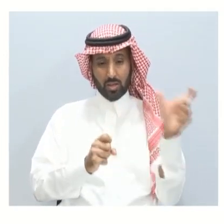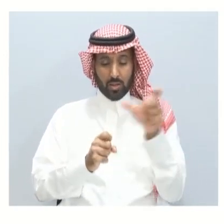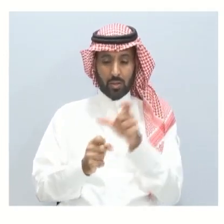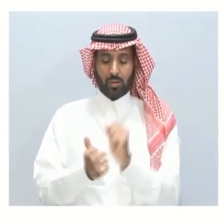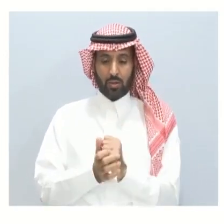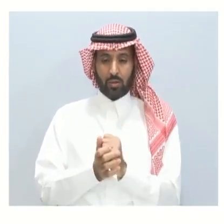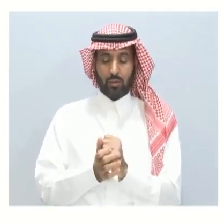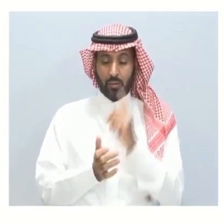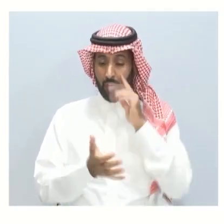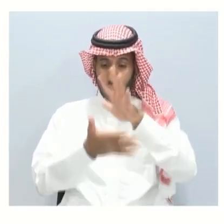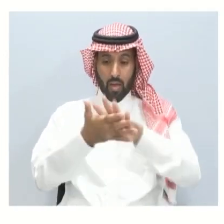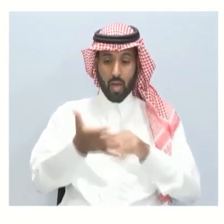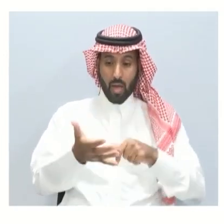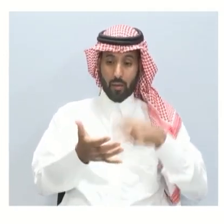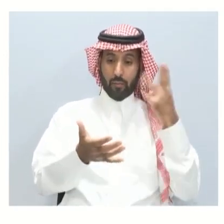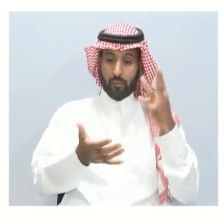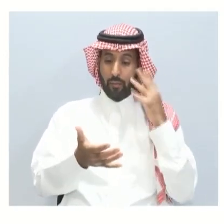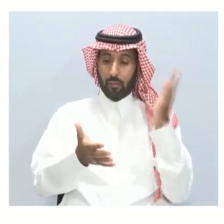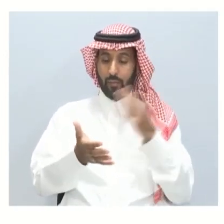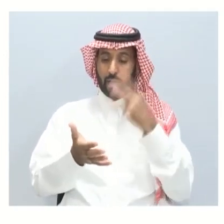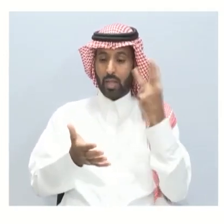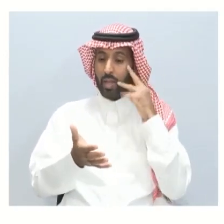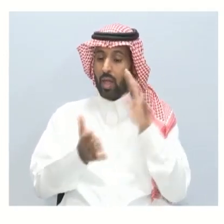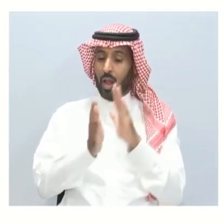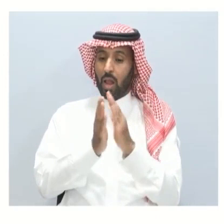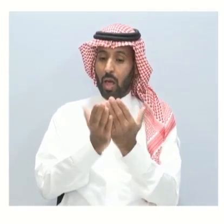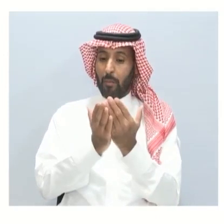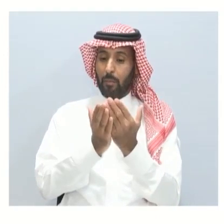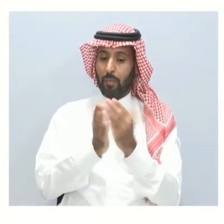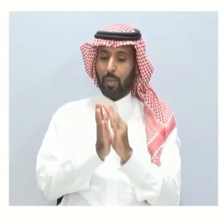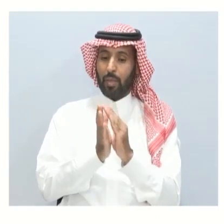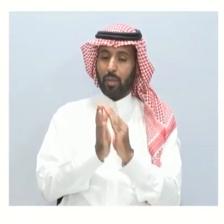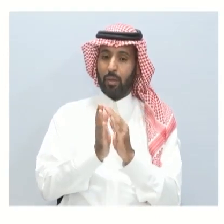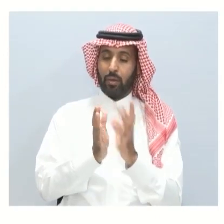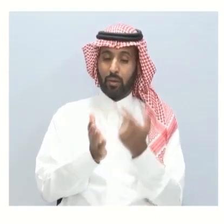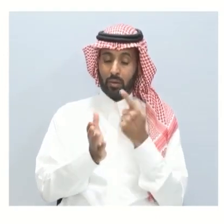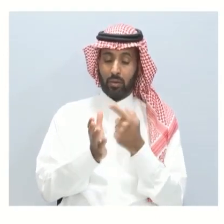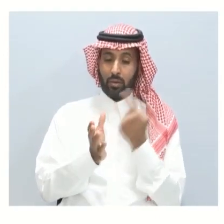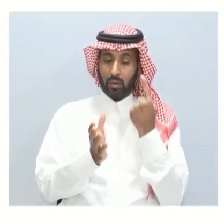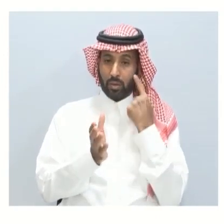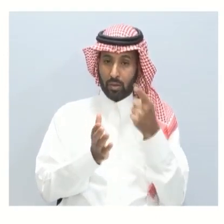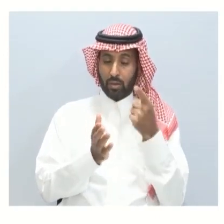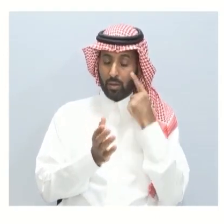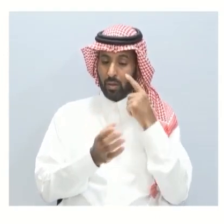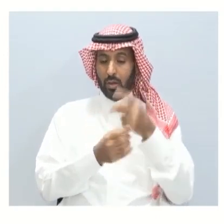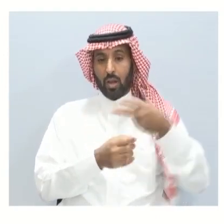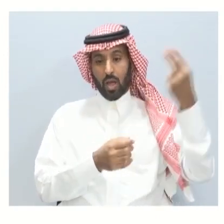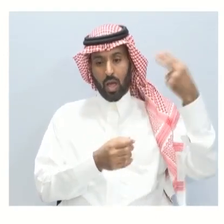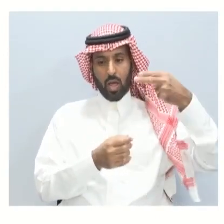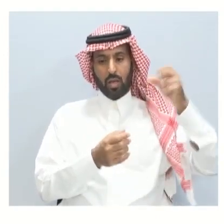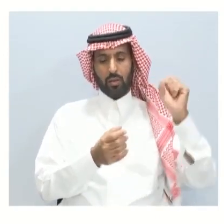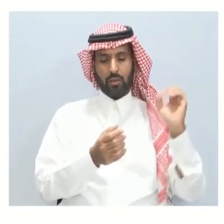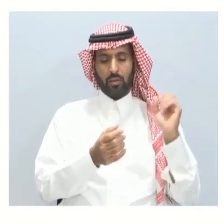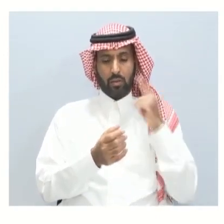لاحظ معي الجدول ثلاثه ثلاثه في الكتاب في هنا لدينا الهيدروجين